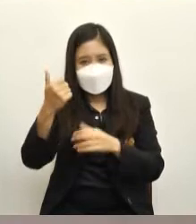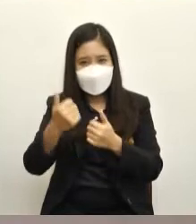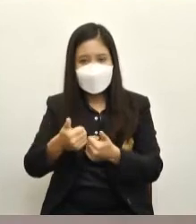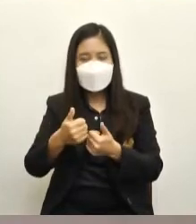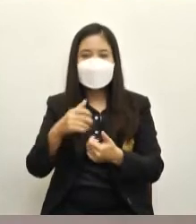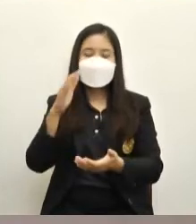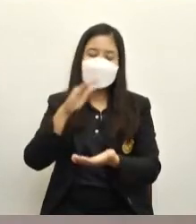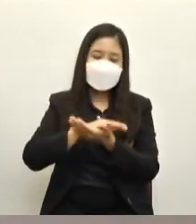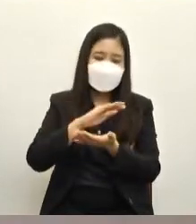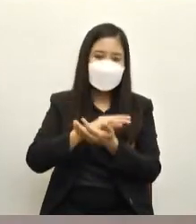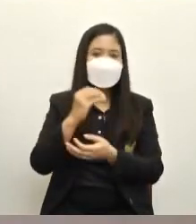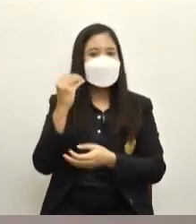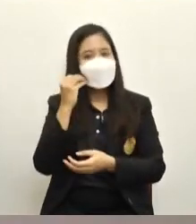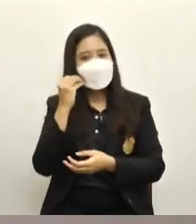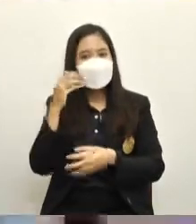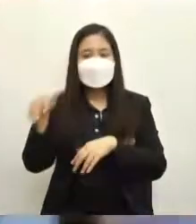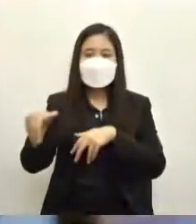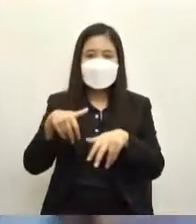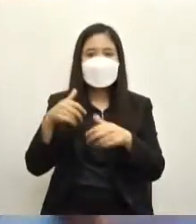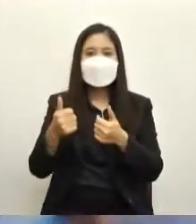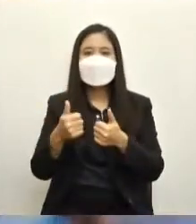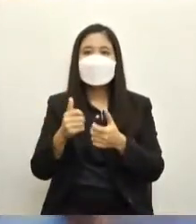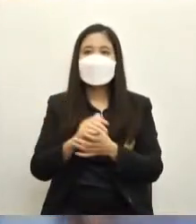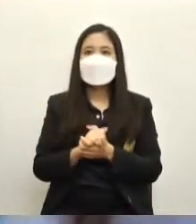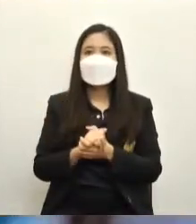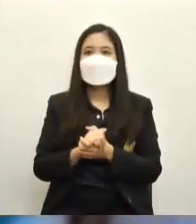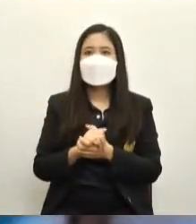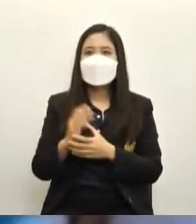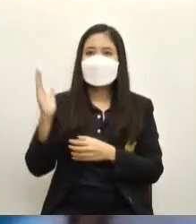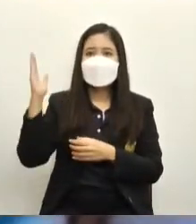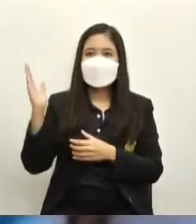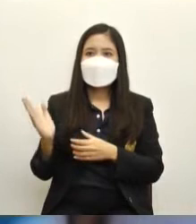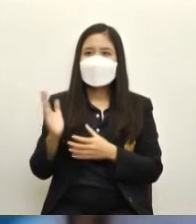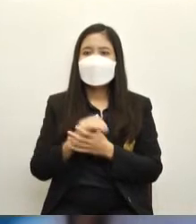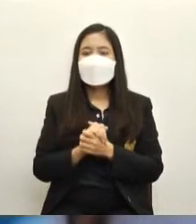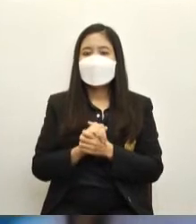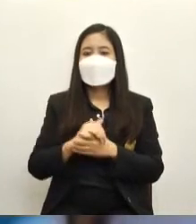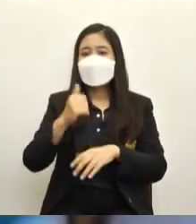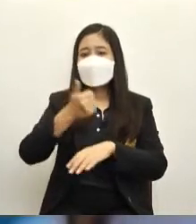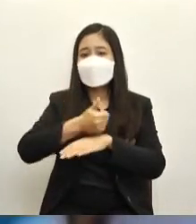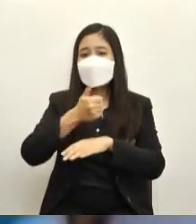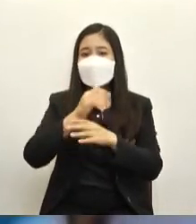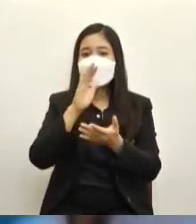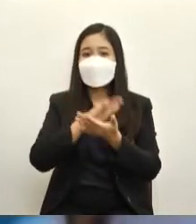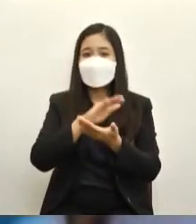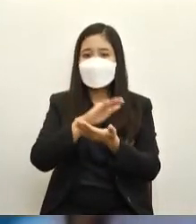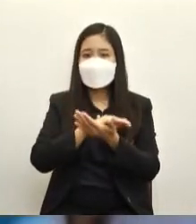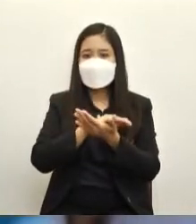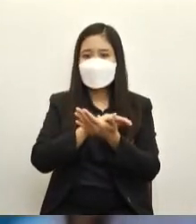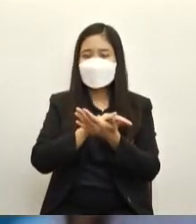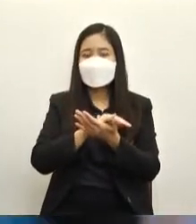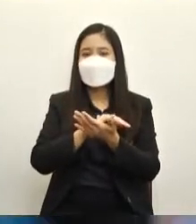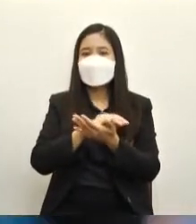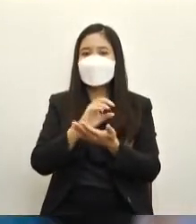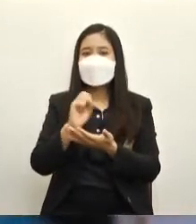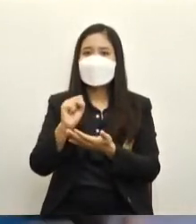รียนที่บ้านหรือว่าที่อื่นได้ค่ะ สวัสดีครับผมนายวิทยาเปี่ยมเต็มผู้อำนวยการโรงเรียนบ้านเขาอินซ้อนพัฒนาการภาคตะวัน